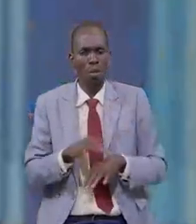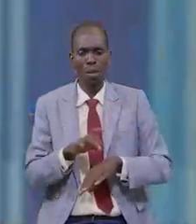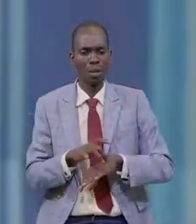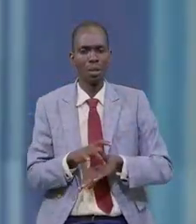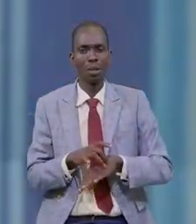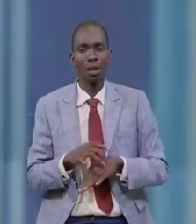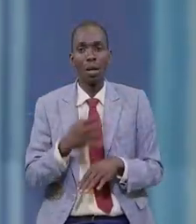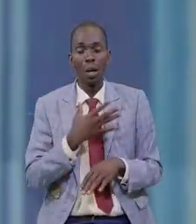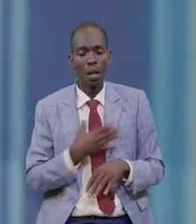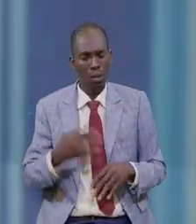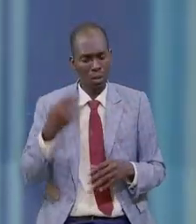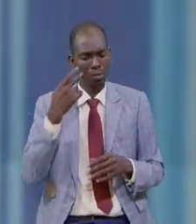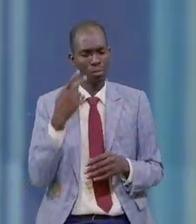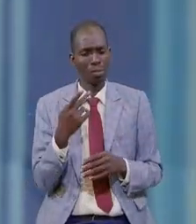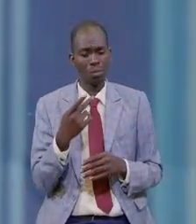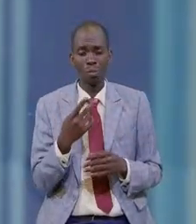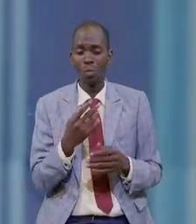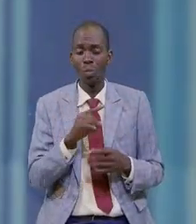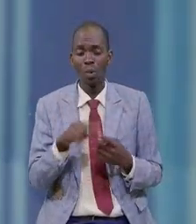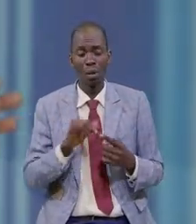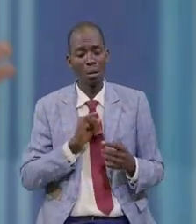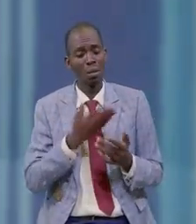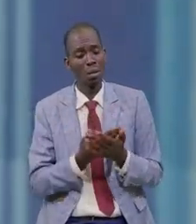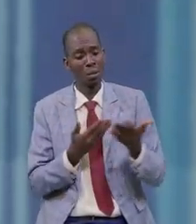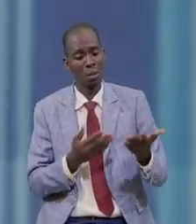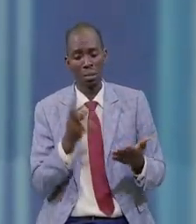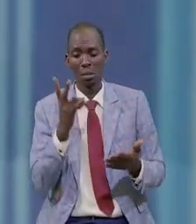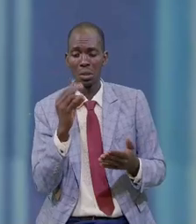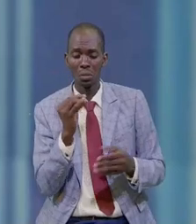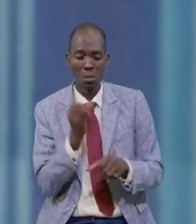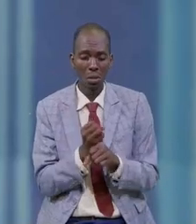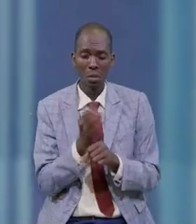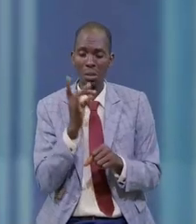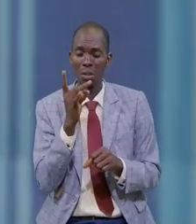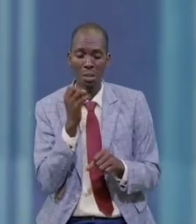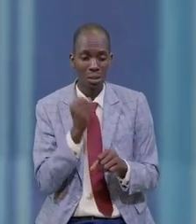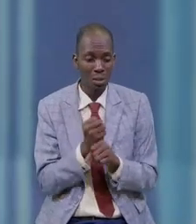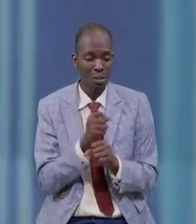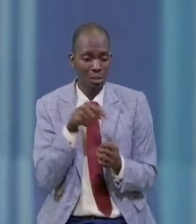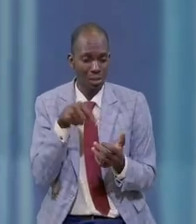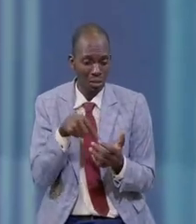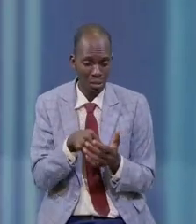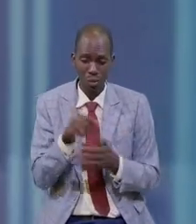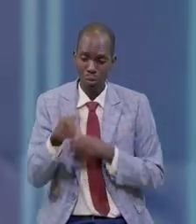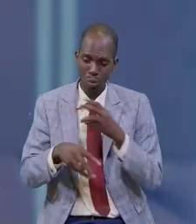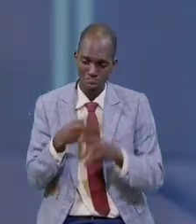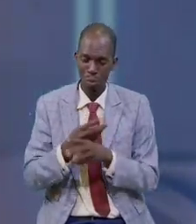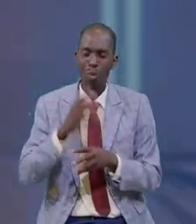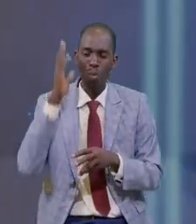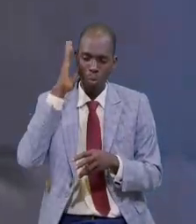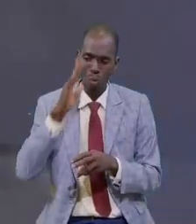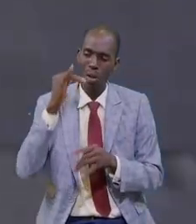ans 80 ans 100 ans ceci va finir et